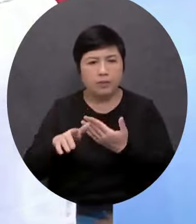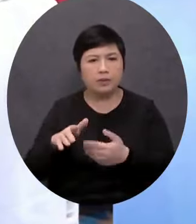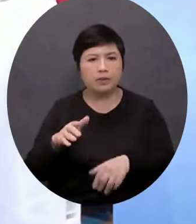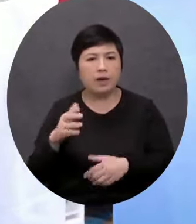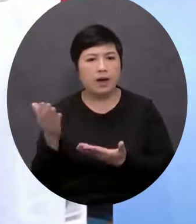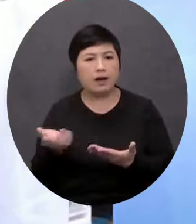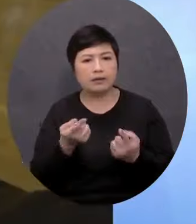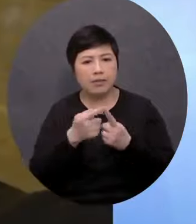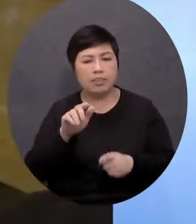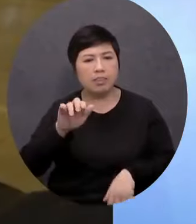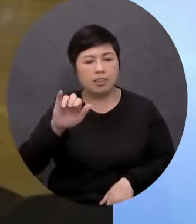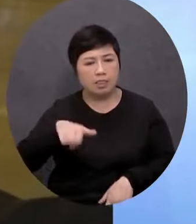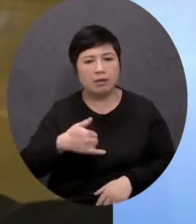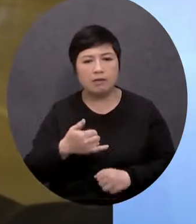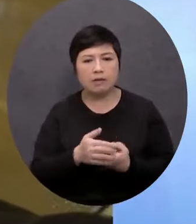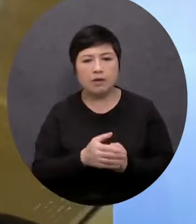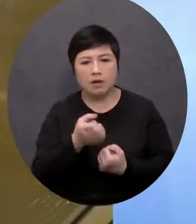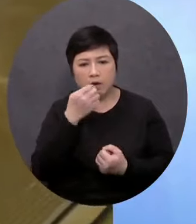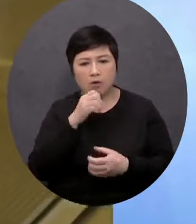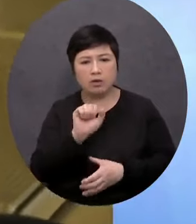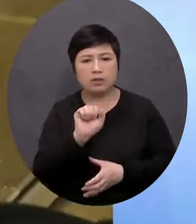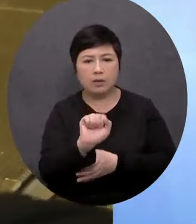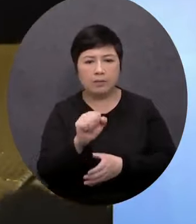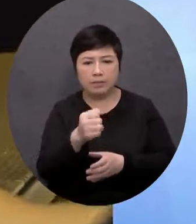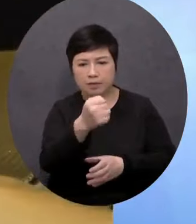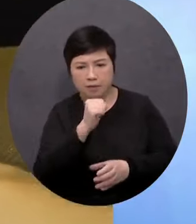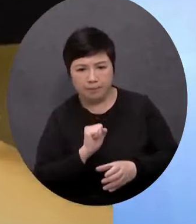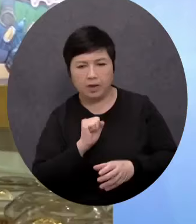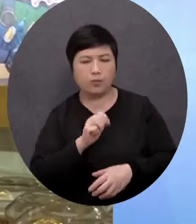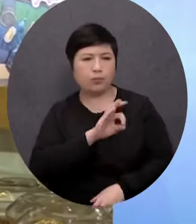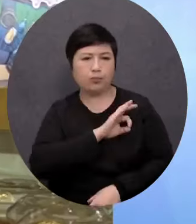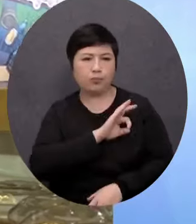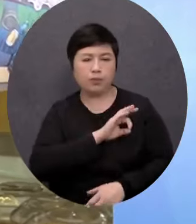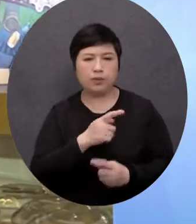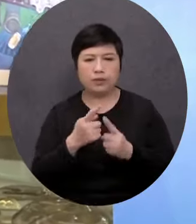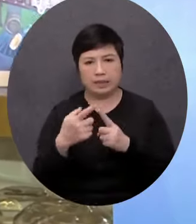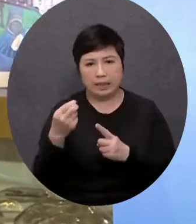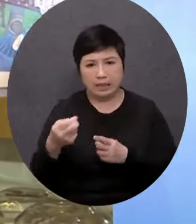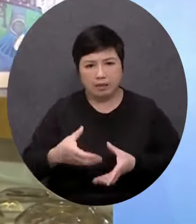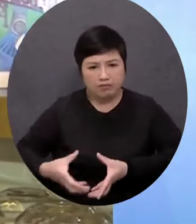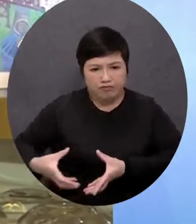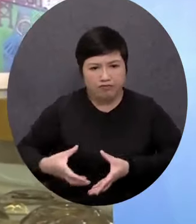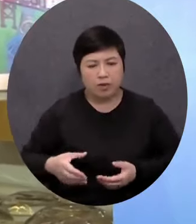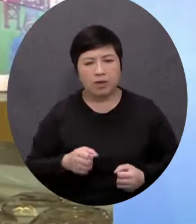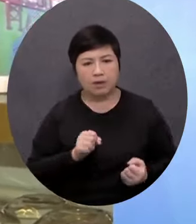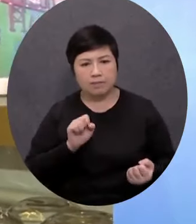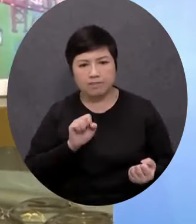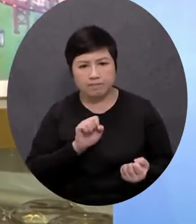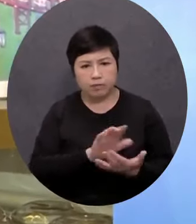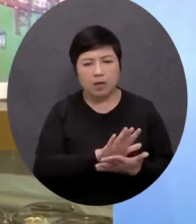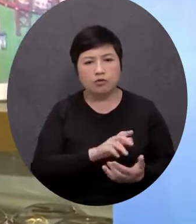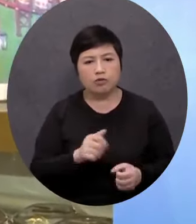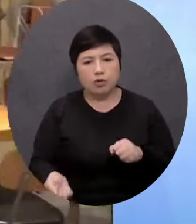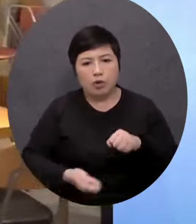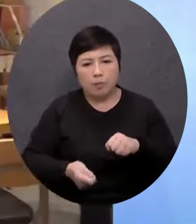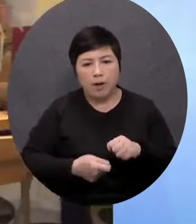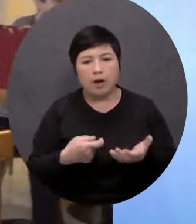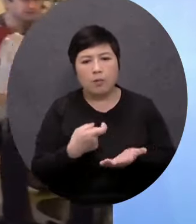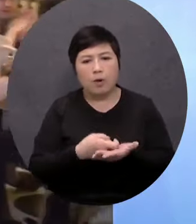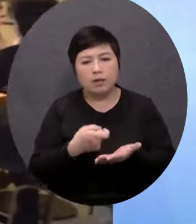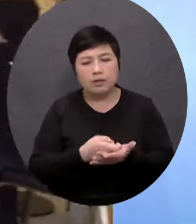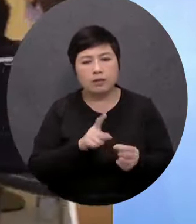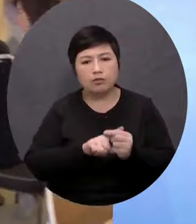外國嚟嘅。 香港酒吧業協會就預計七攬會帶動銅鑼灣、灣仔以及中環一帶嘅